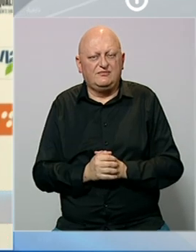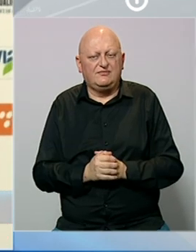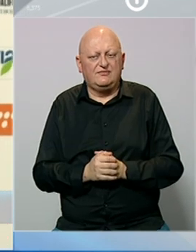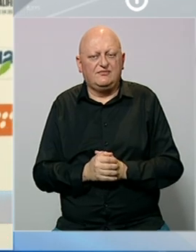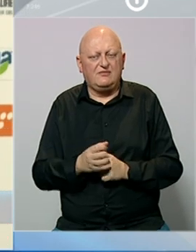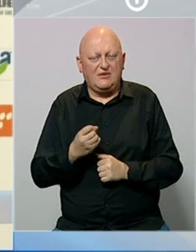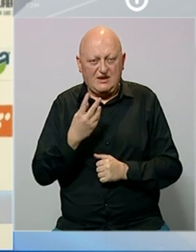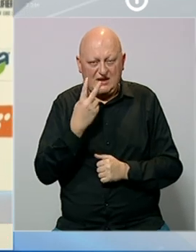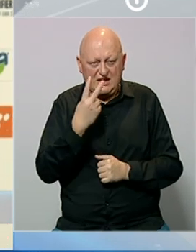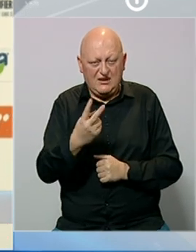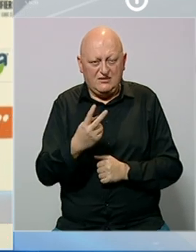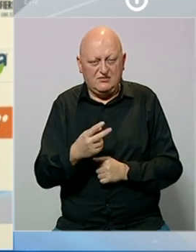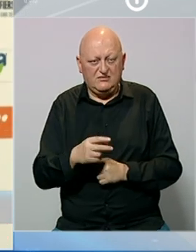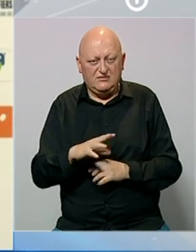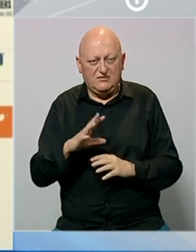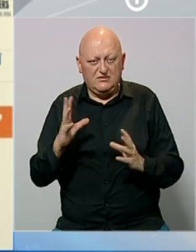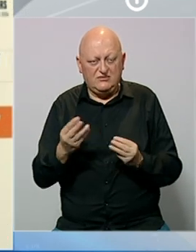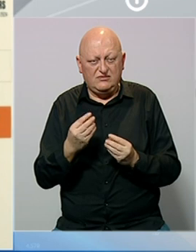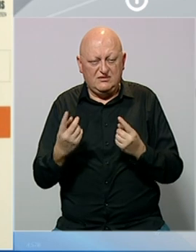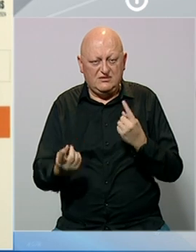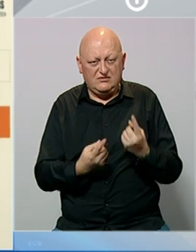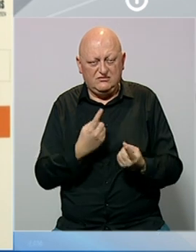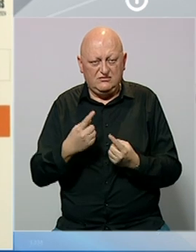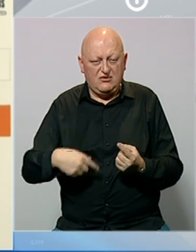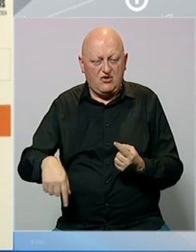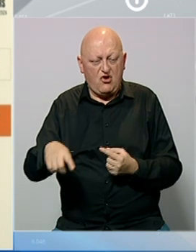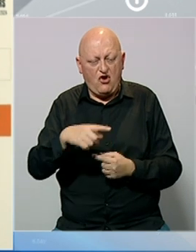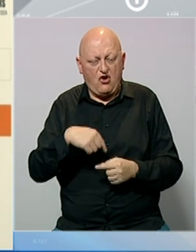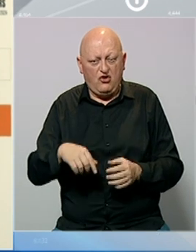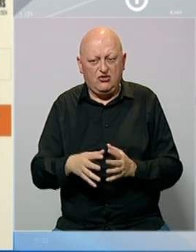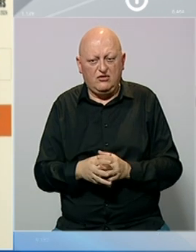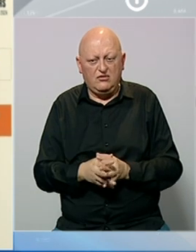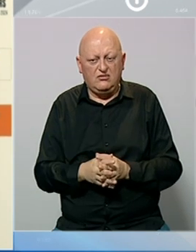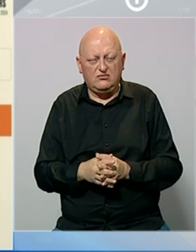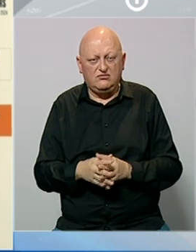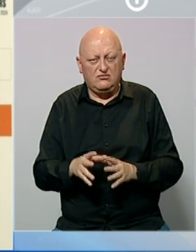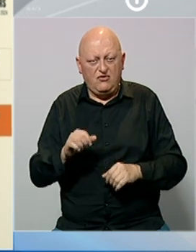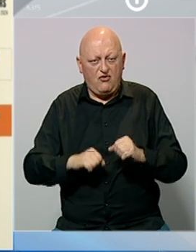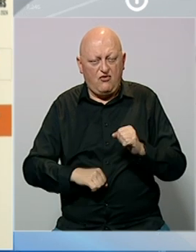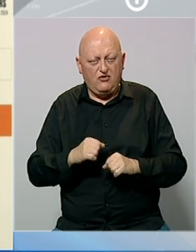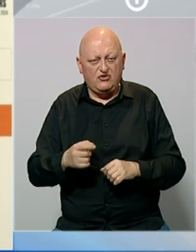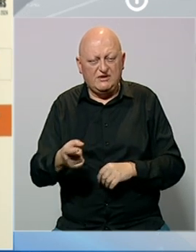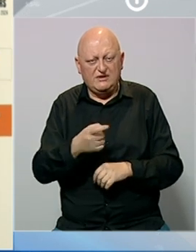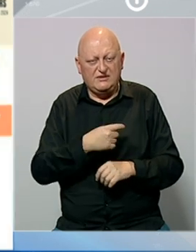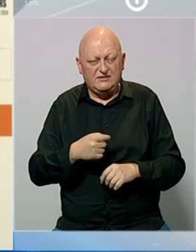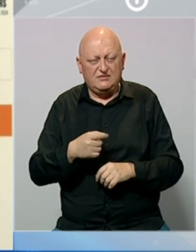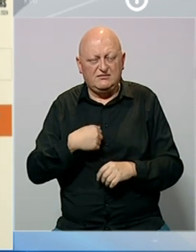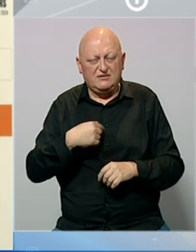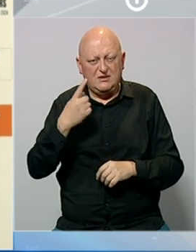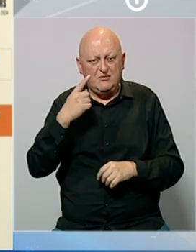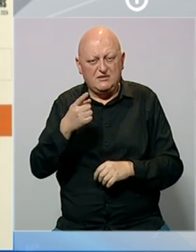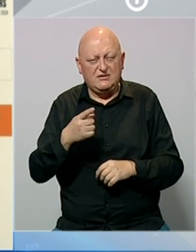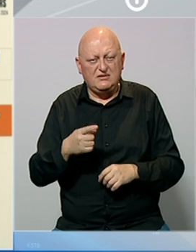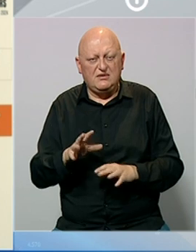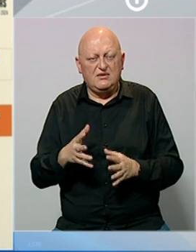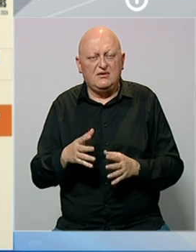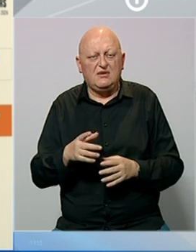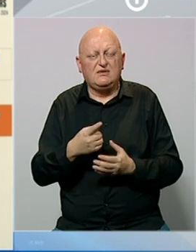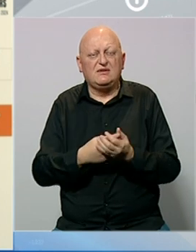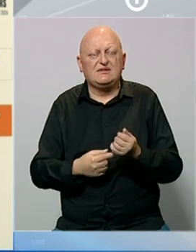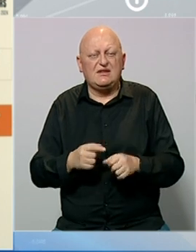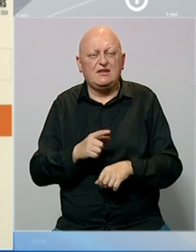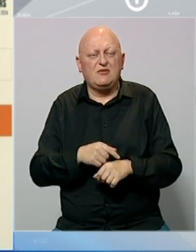Kada gledamo znači, tu jednu cijelu situaciju okolo i sve od funkcioniranja saveza, mislim da je možda i zadnji